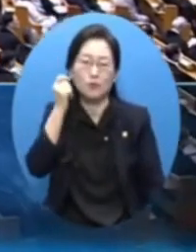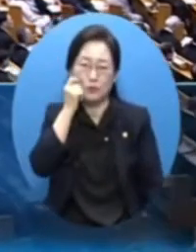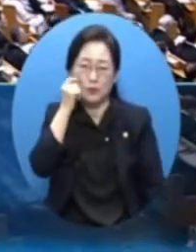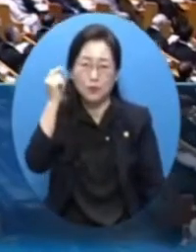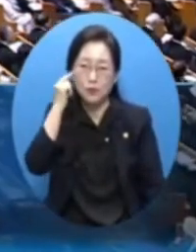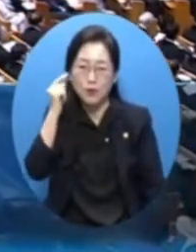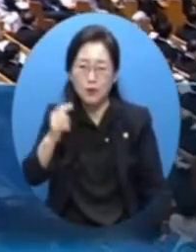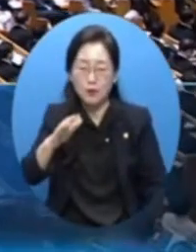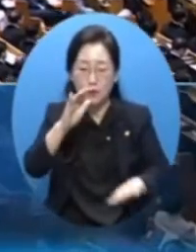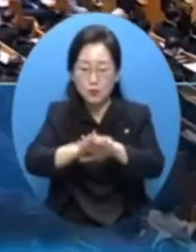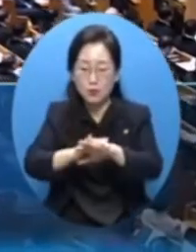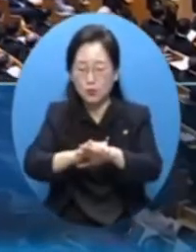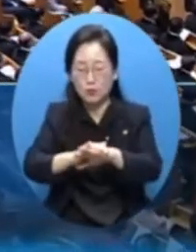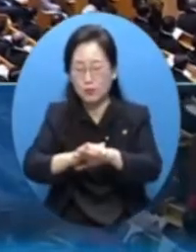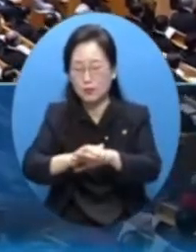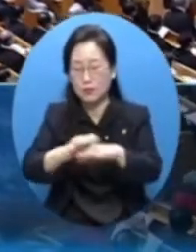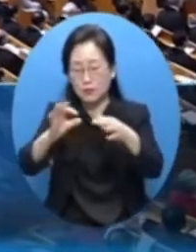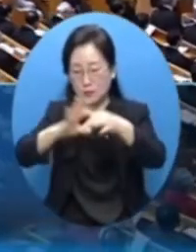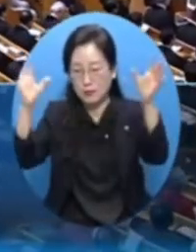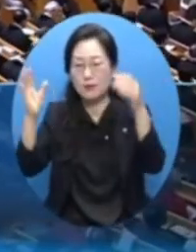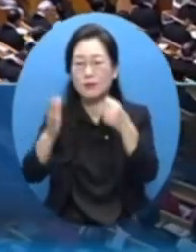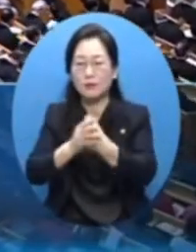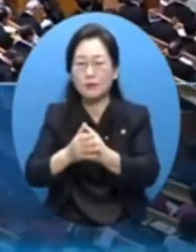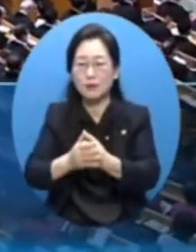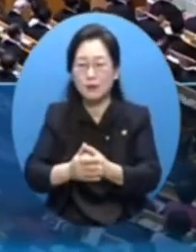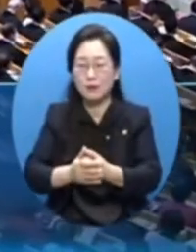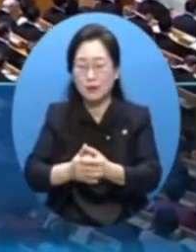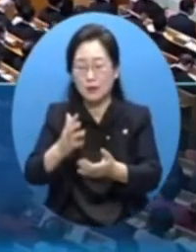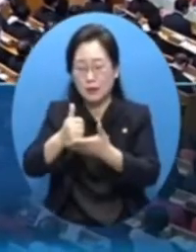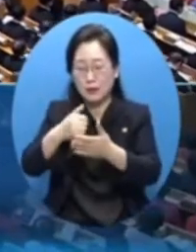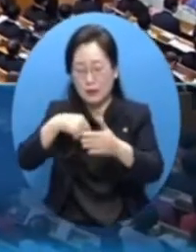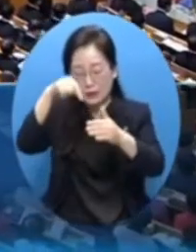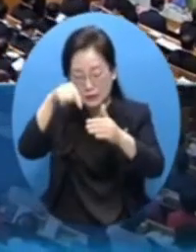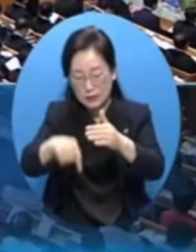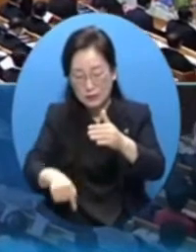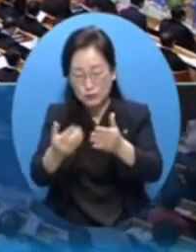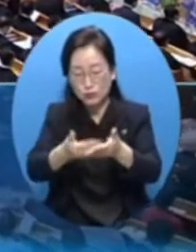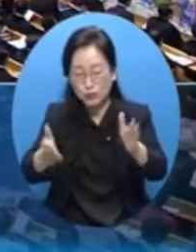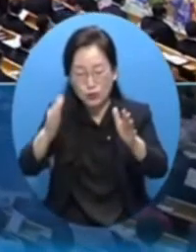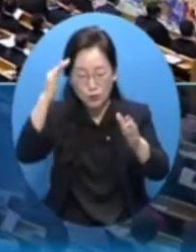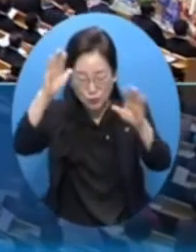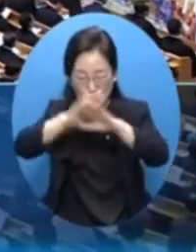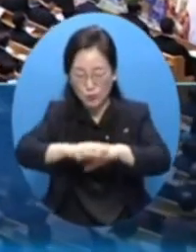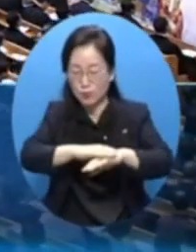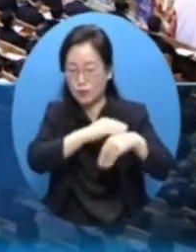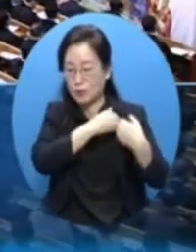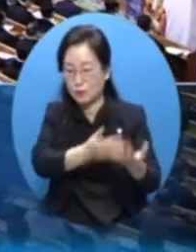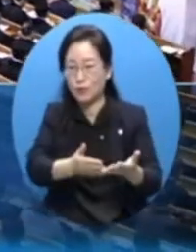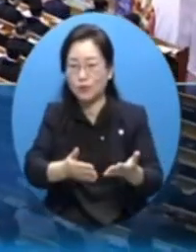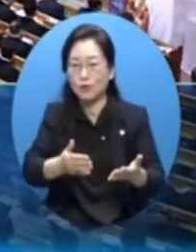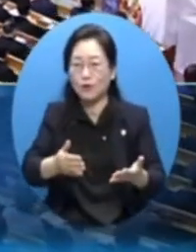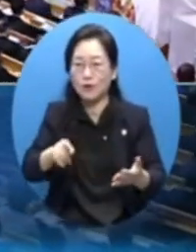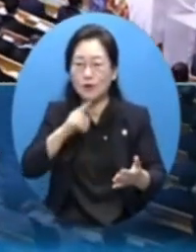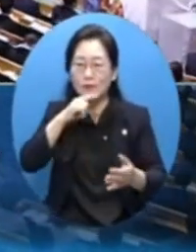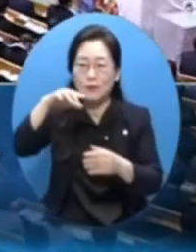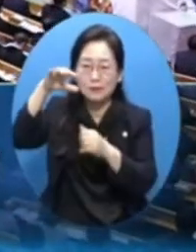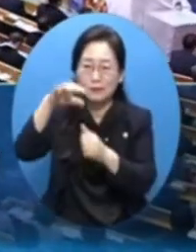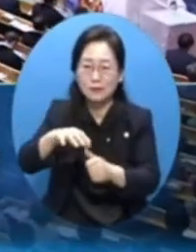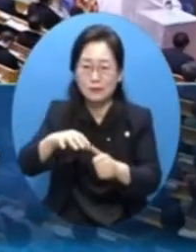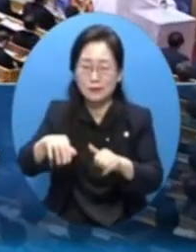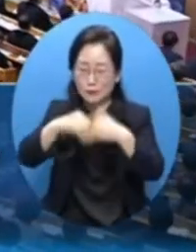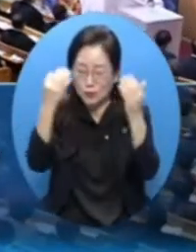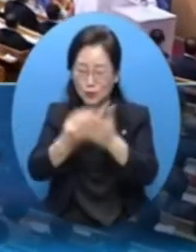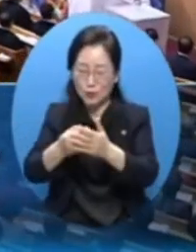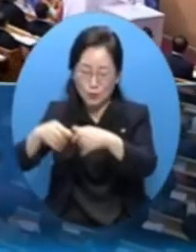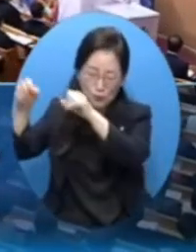주의 손에서 끊어진 자니이다. 주께서 나를 깊은 웅덩이와 어둡고 음침한 곳에 두셨사오며 주의 노가 나를 힘이 누르시고 주의 모든 파도가